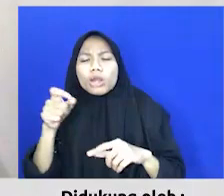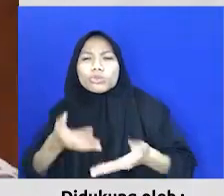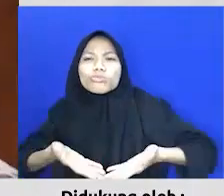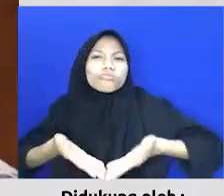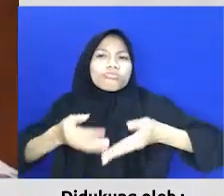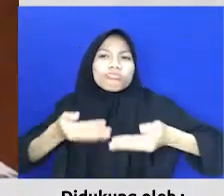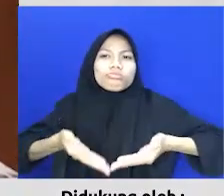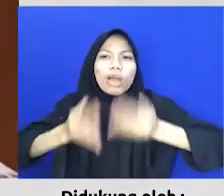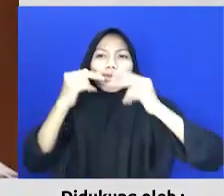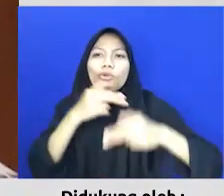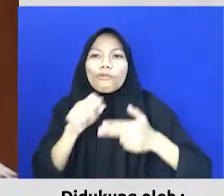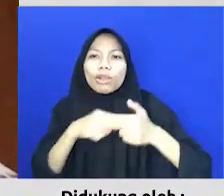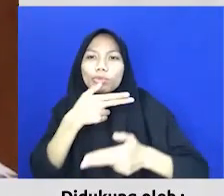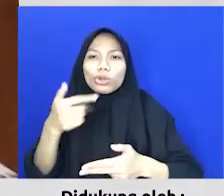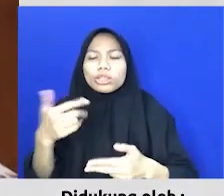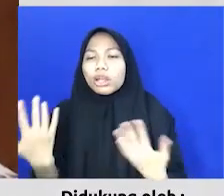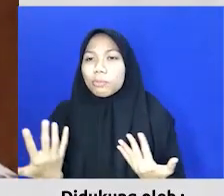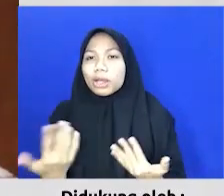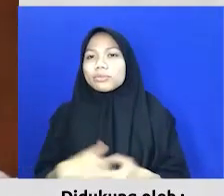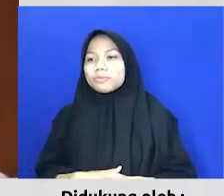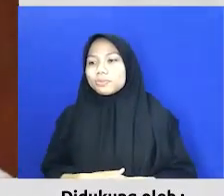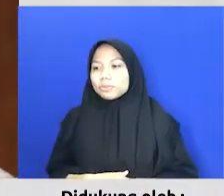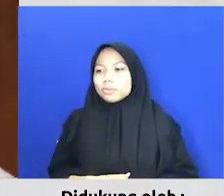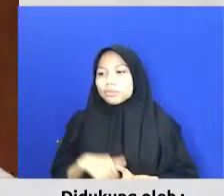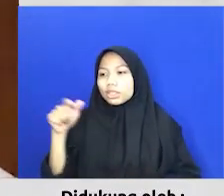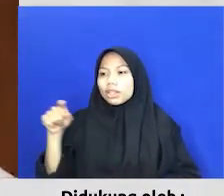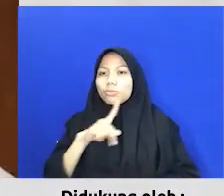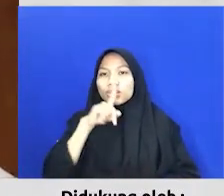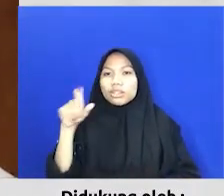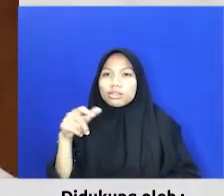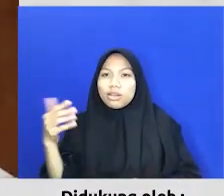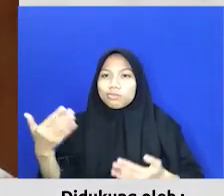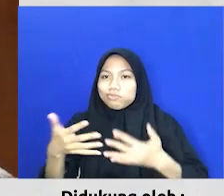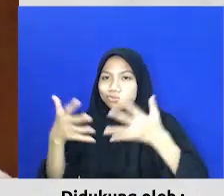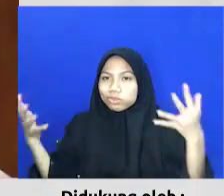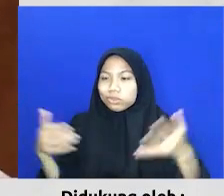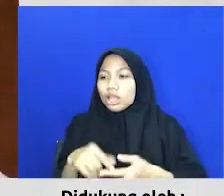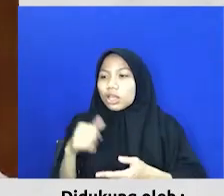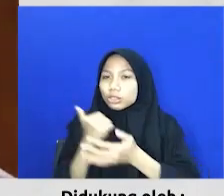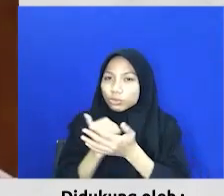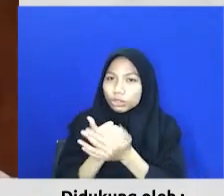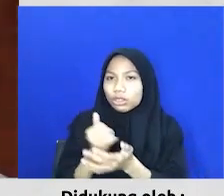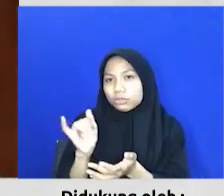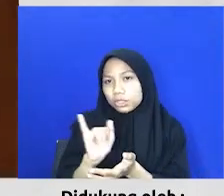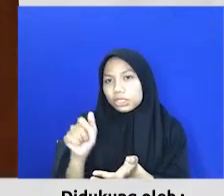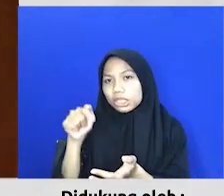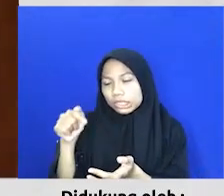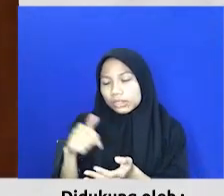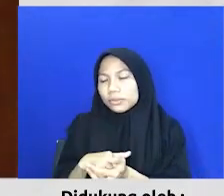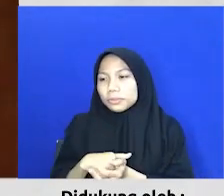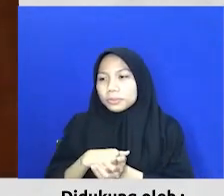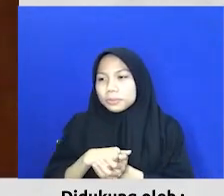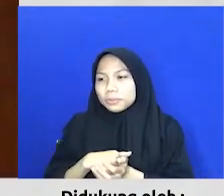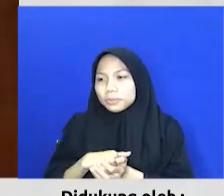film itu bagi Usmar ya, mungkin memang seharusnya begitu ya. Film itu harus